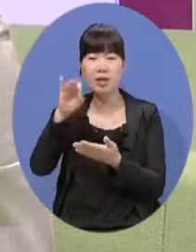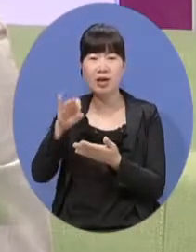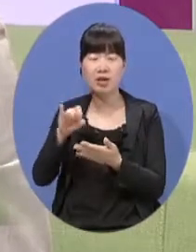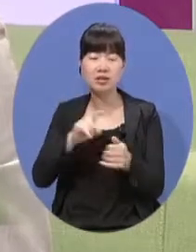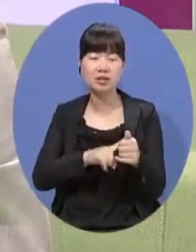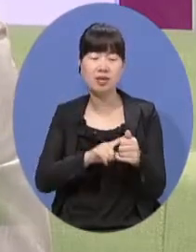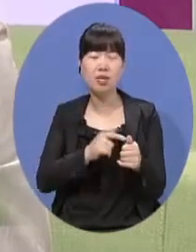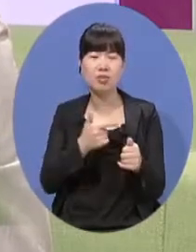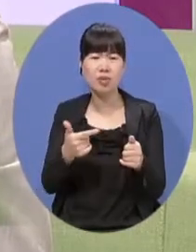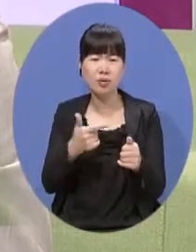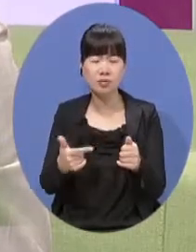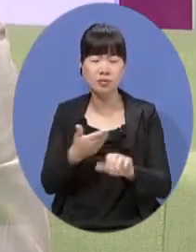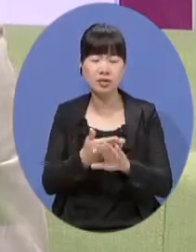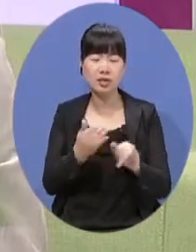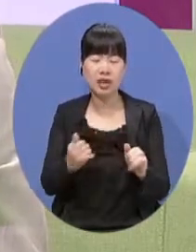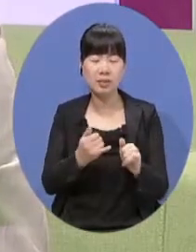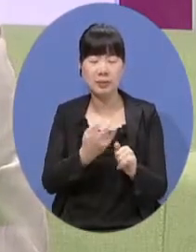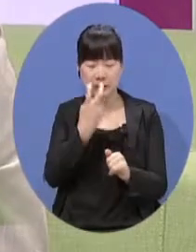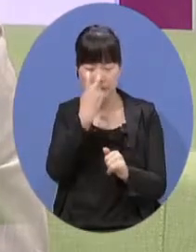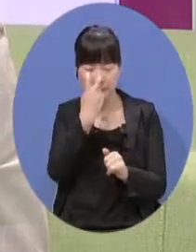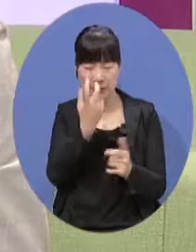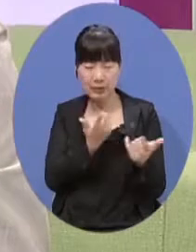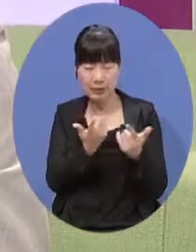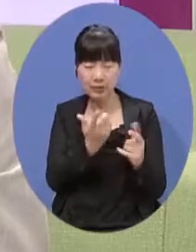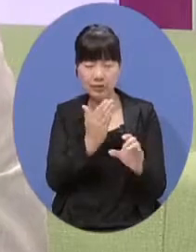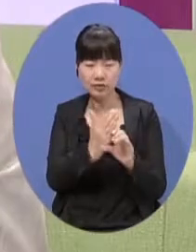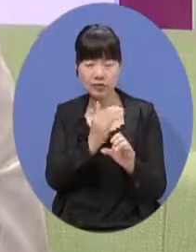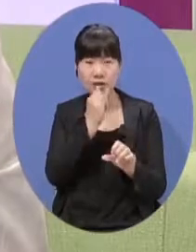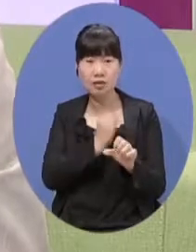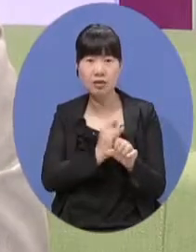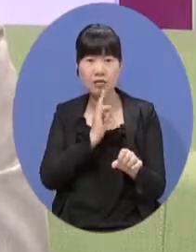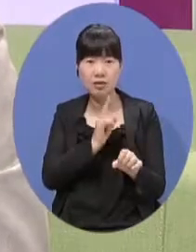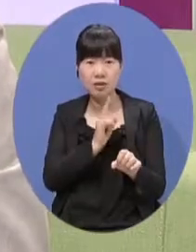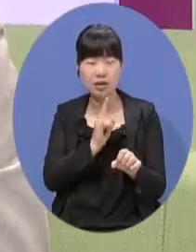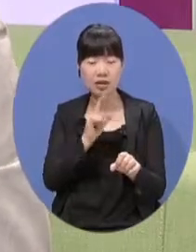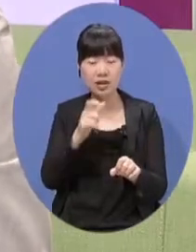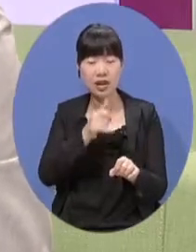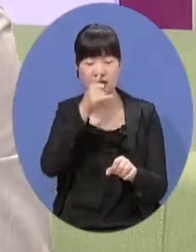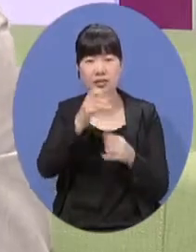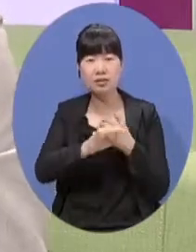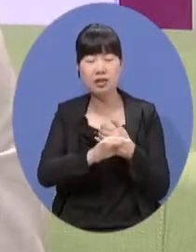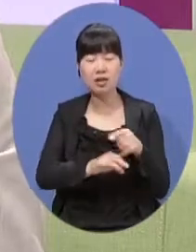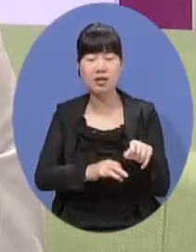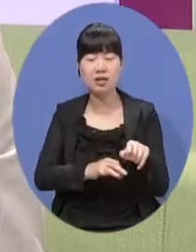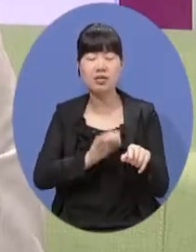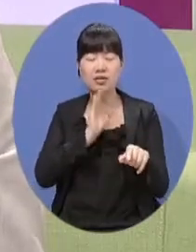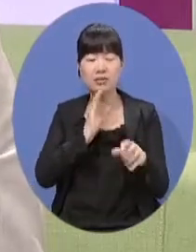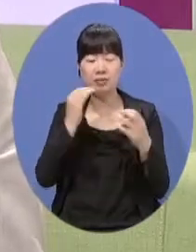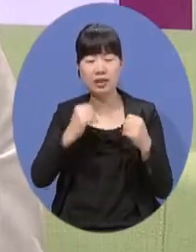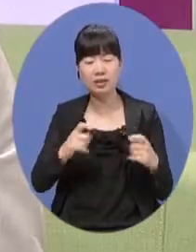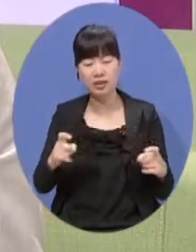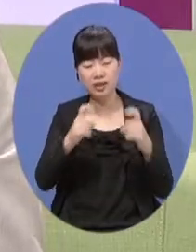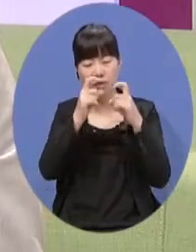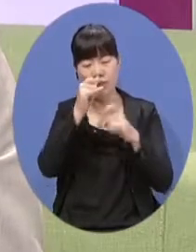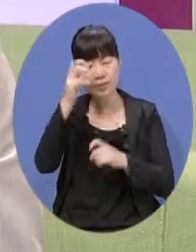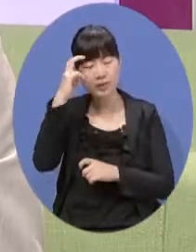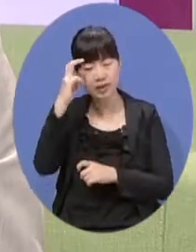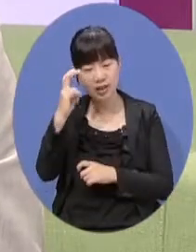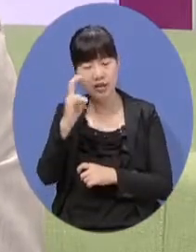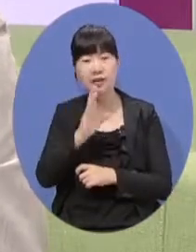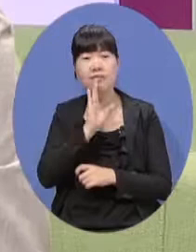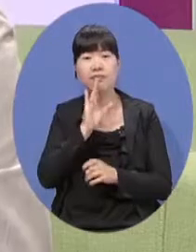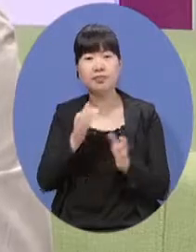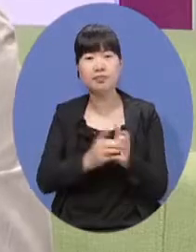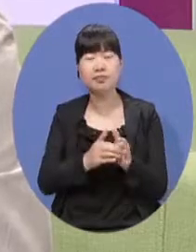자꾸 너무 이렇게 상대를 자기가 통제하려고 하고 쥐고 흔들려는 경향이 강하면 아, 이 아이가 좀 많이 싸우겠구나 하고 생각을 할 수가